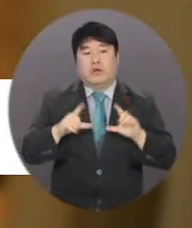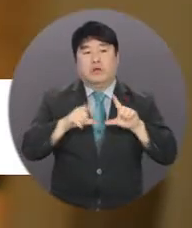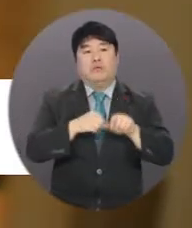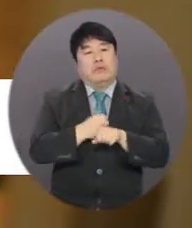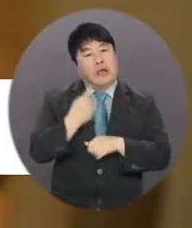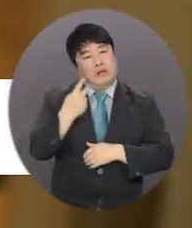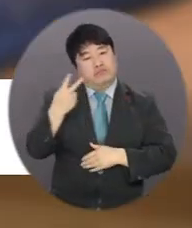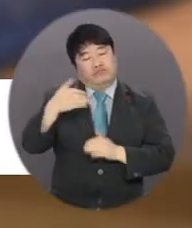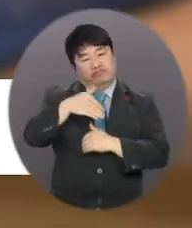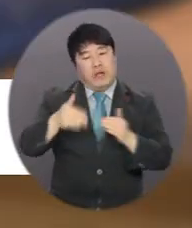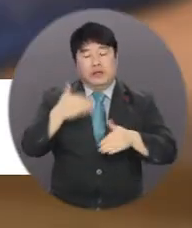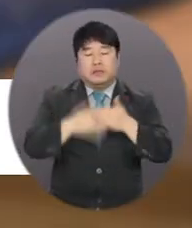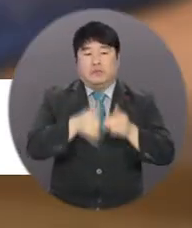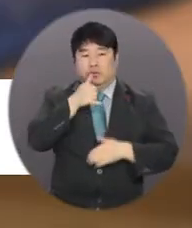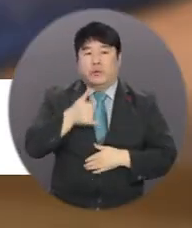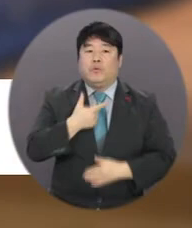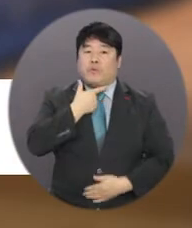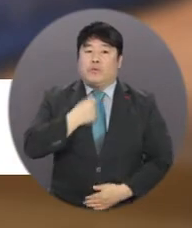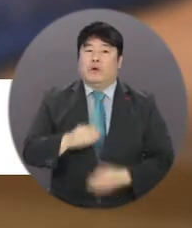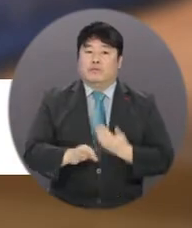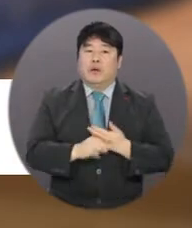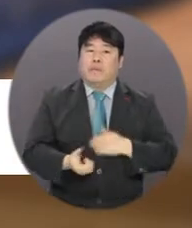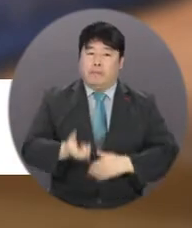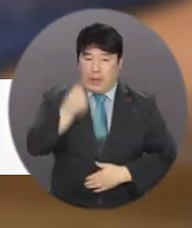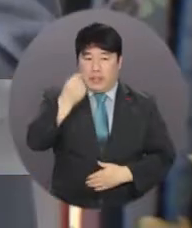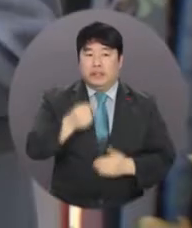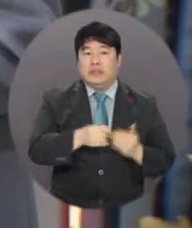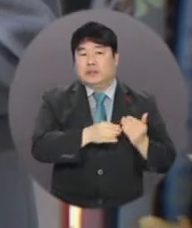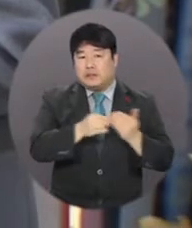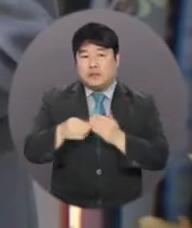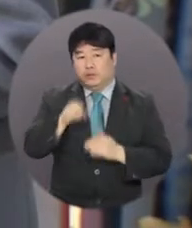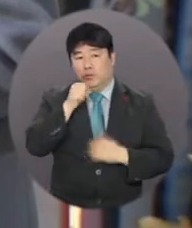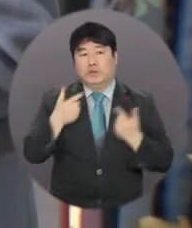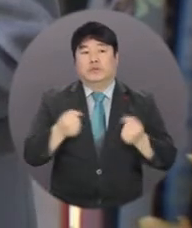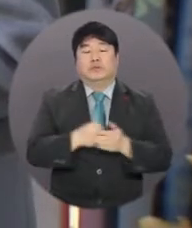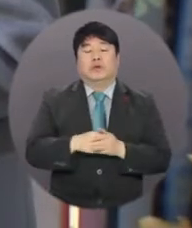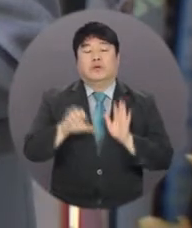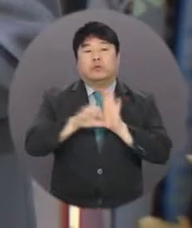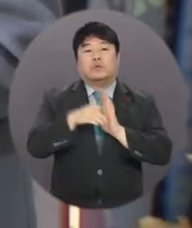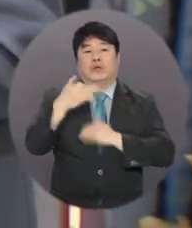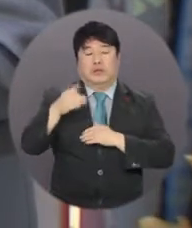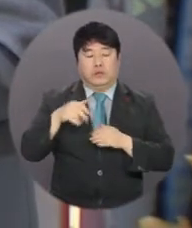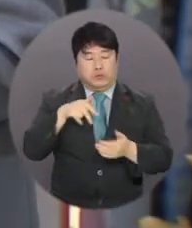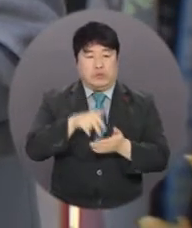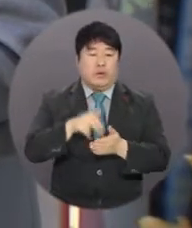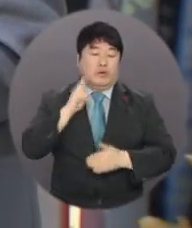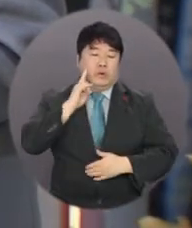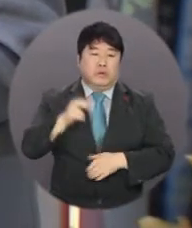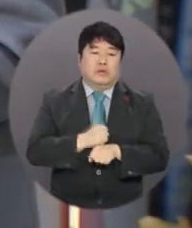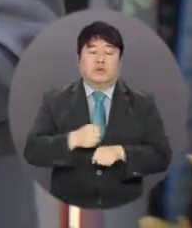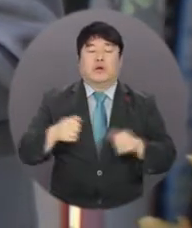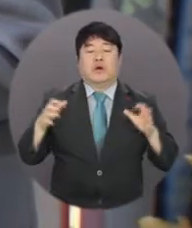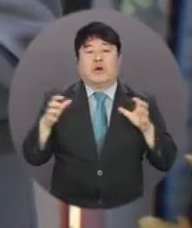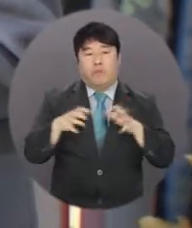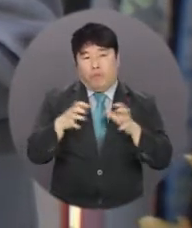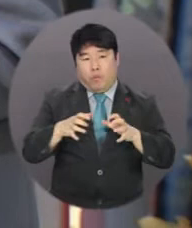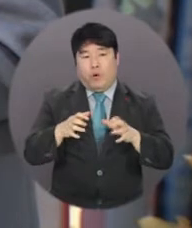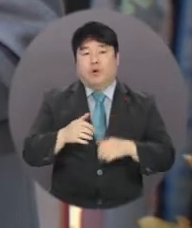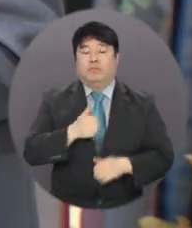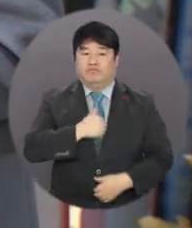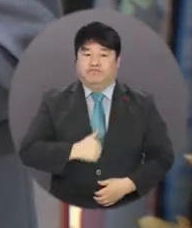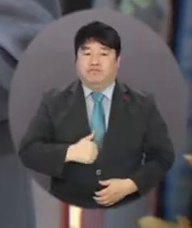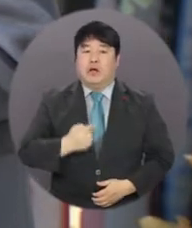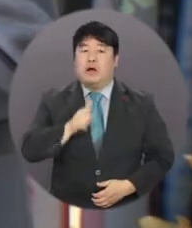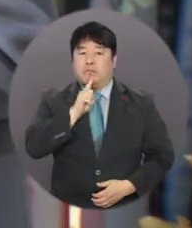남아있는 상황이라 원하시면 조금 빠르게 진행하시면 좋을 것 같습니다. 코로나19 상황이 심각해지면서 모임을 자제하자는 목소리가